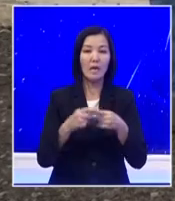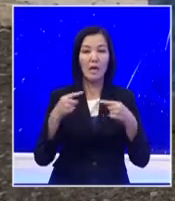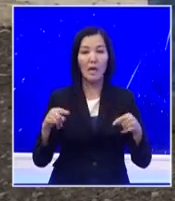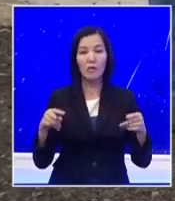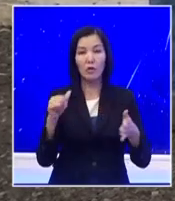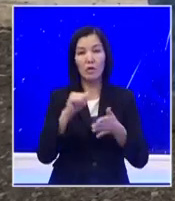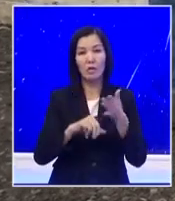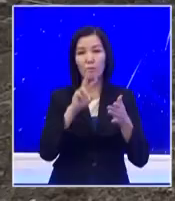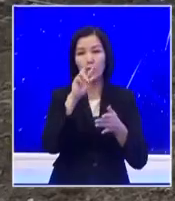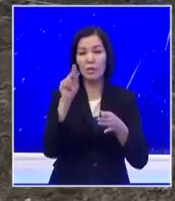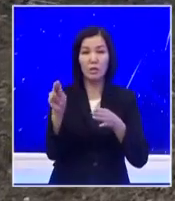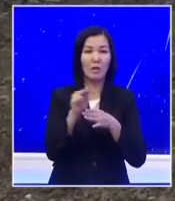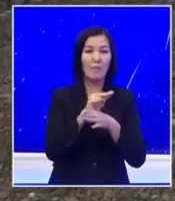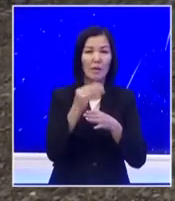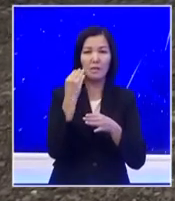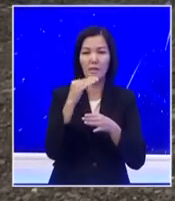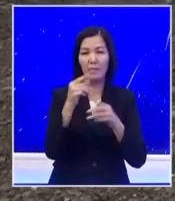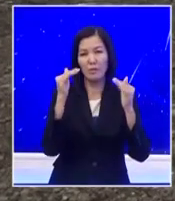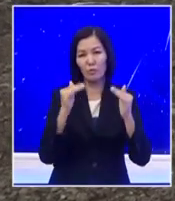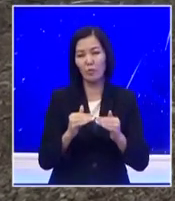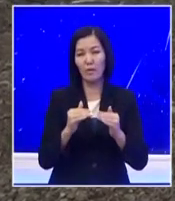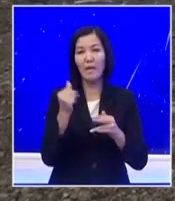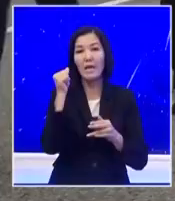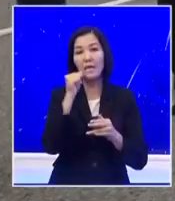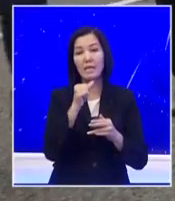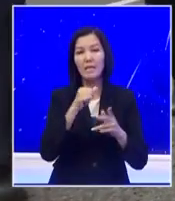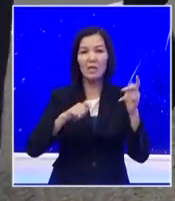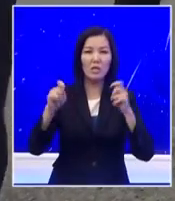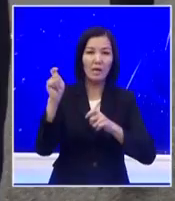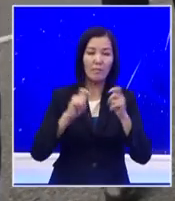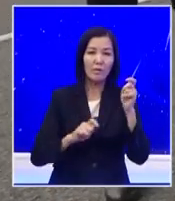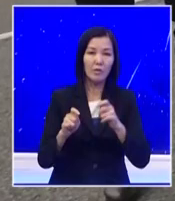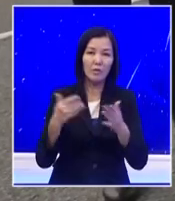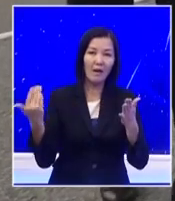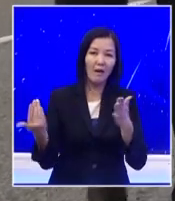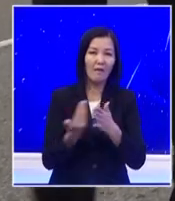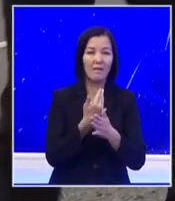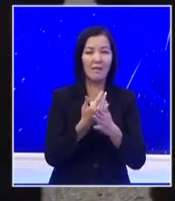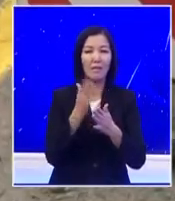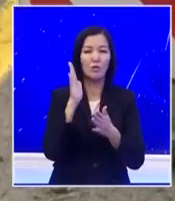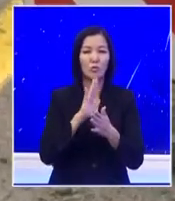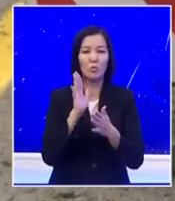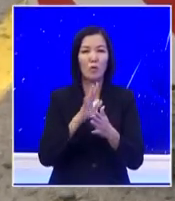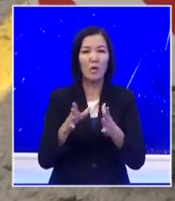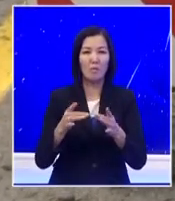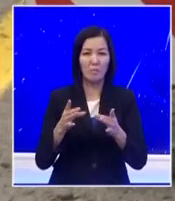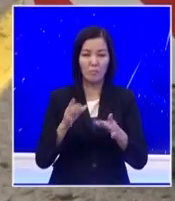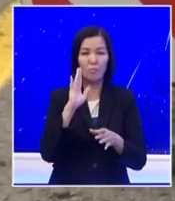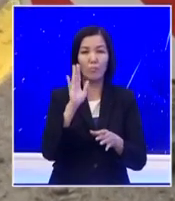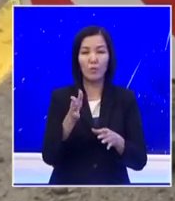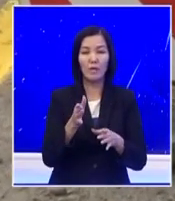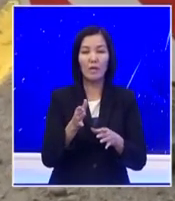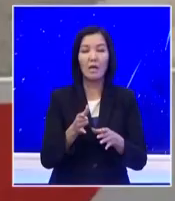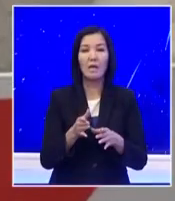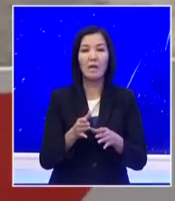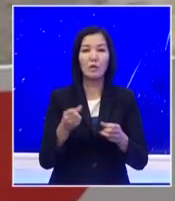болған. Жамап жасқағанмен сапасы сын көтермейді. Ертең толасы жаңбыр жауса жамалған жердің бәрі суға кетеді дейді жол салушылар. Сондай-ақ бұл